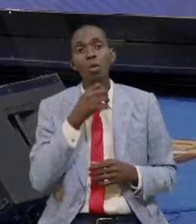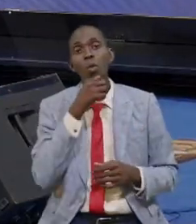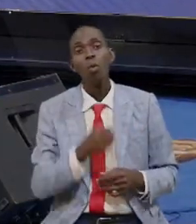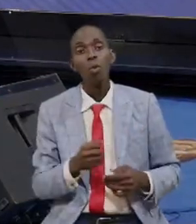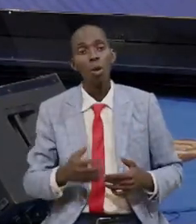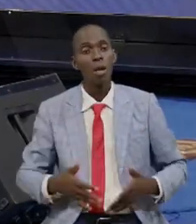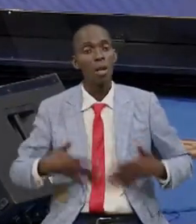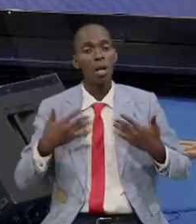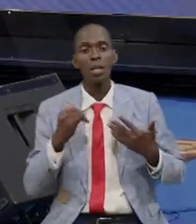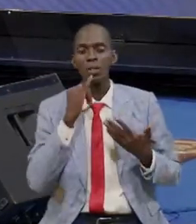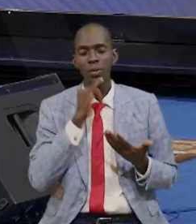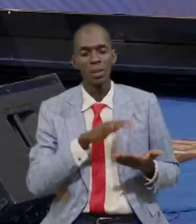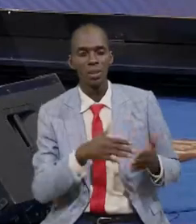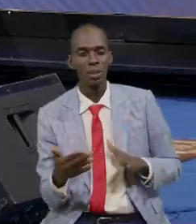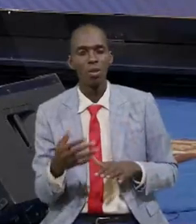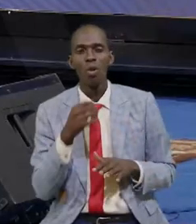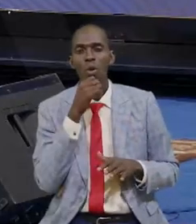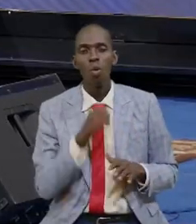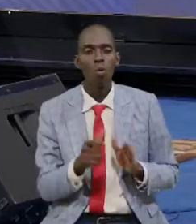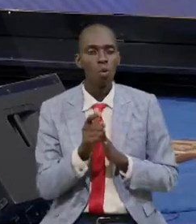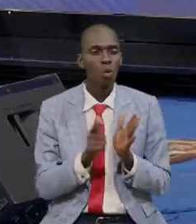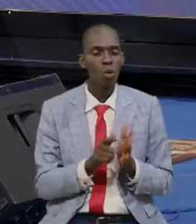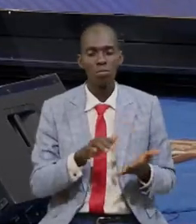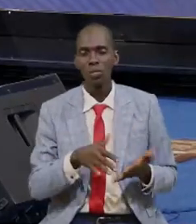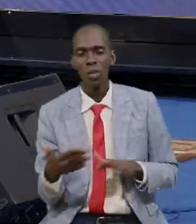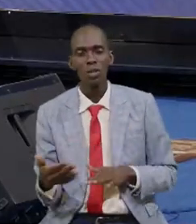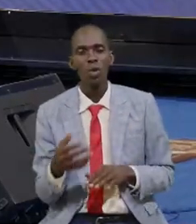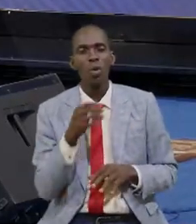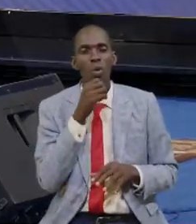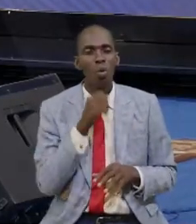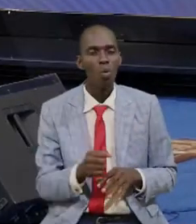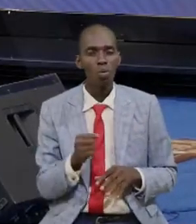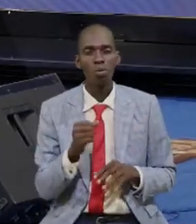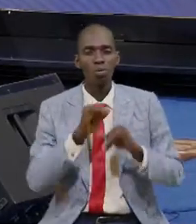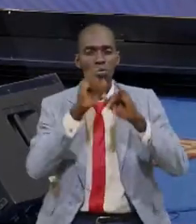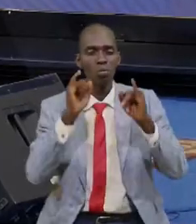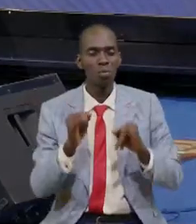L'ancienne vie est morte. L'ancienne loi est morte. Les anciens rituels sont